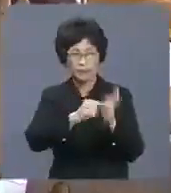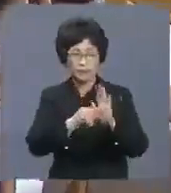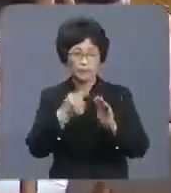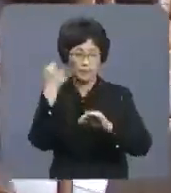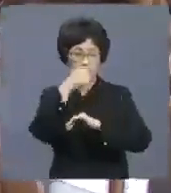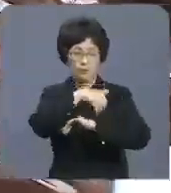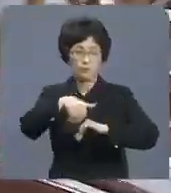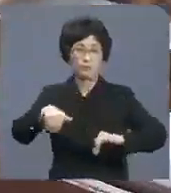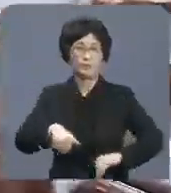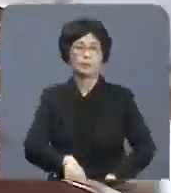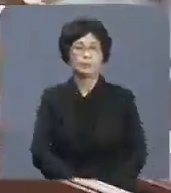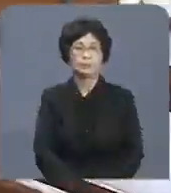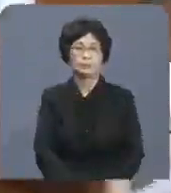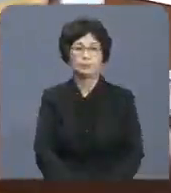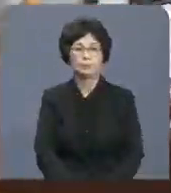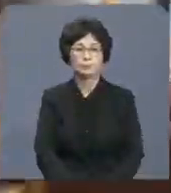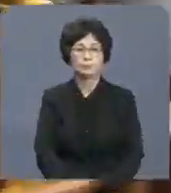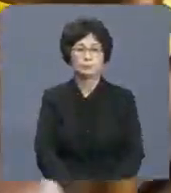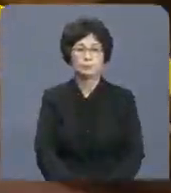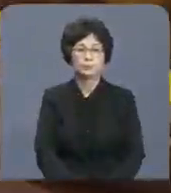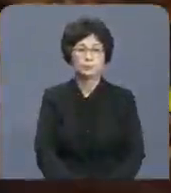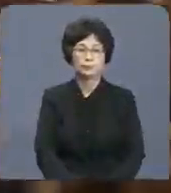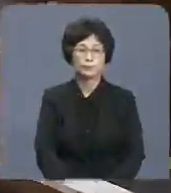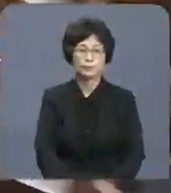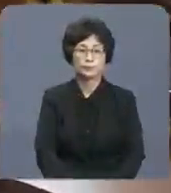kbs 뉴스 최지원 입니다